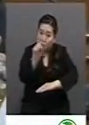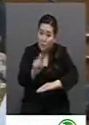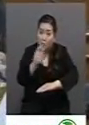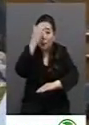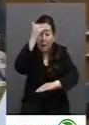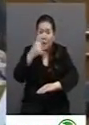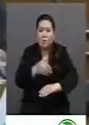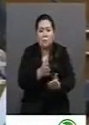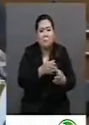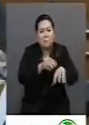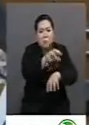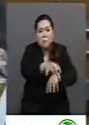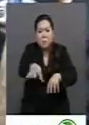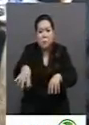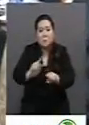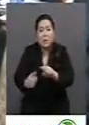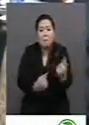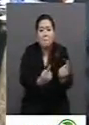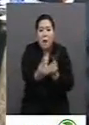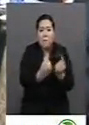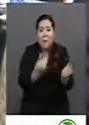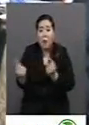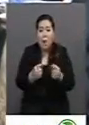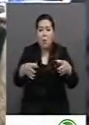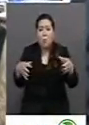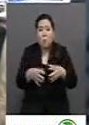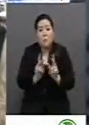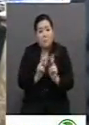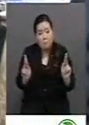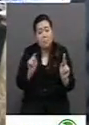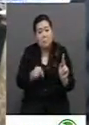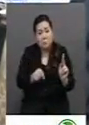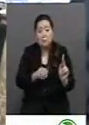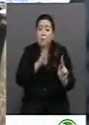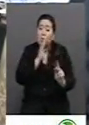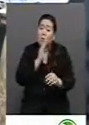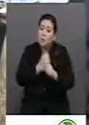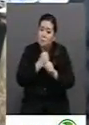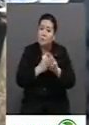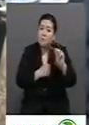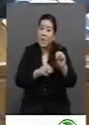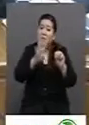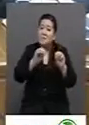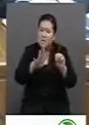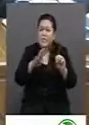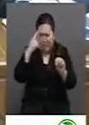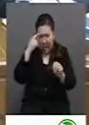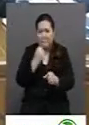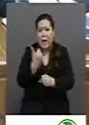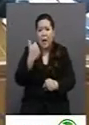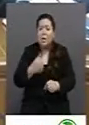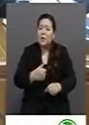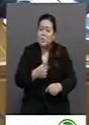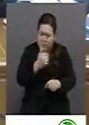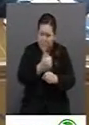น่วยงานแล้วถ้าเกิดว่าใช้มาตรา44ก็มองว่าคงจะทำได้แล้วน่าจะดีกว่าการให้สำนักงานคณะกรรมการอุด